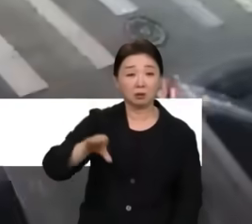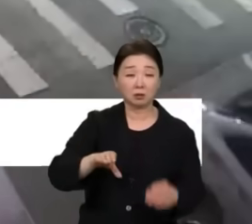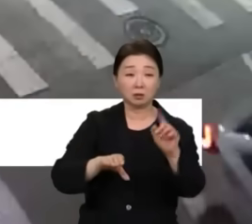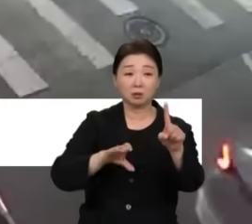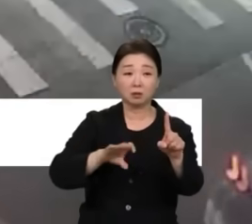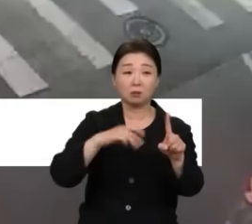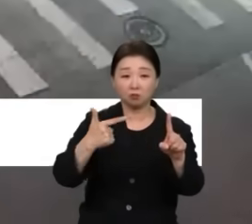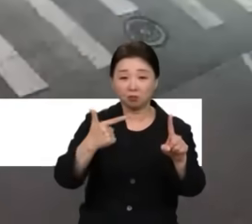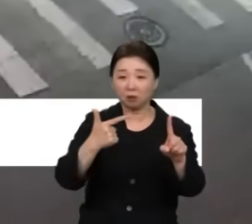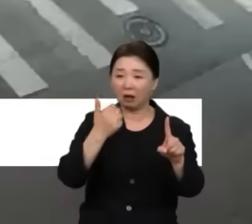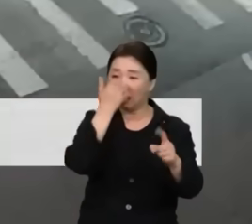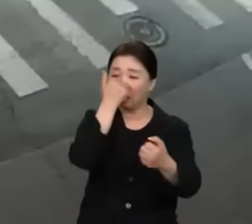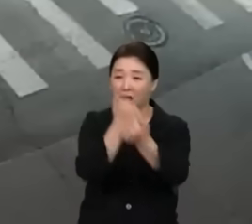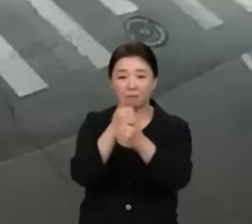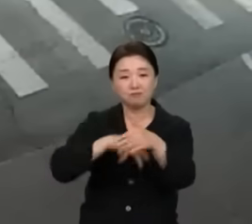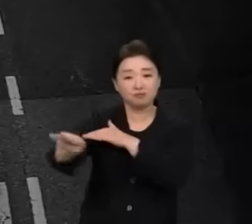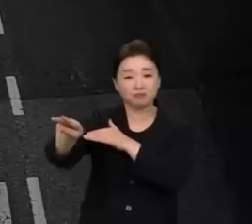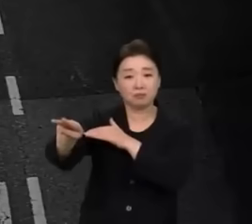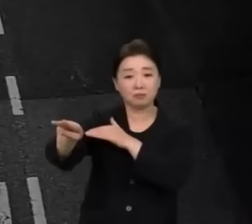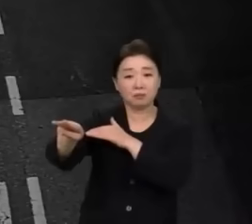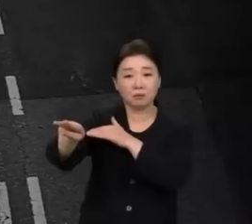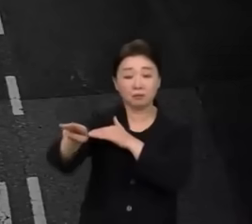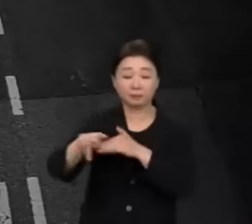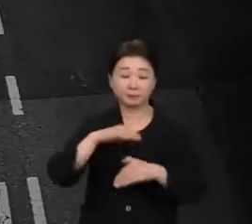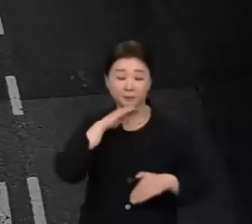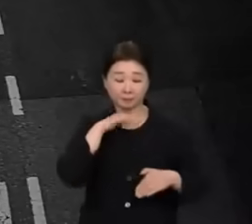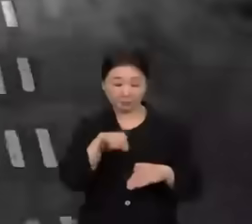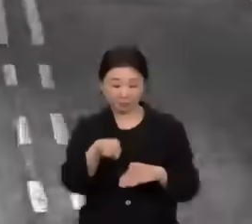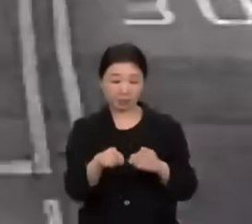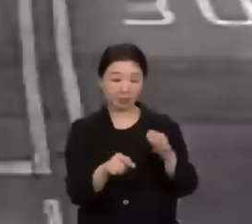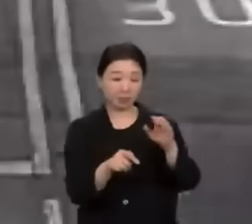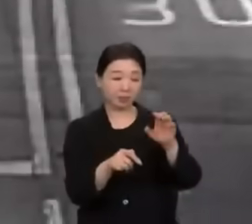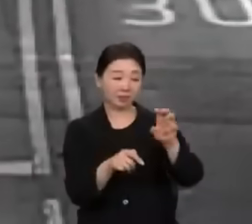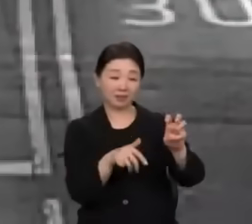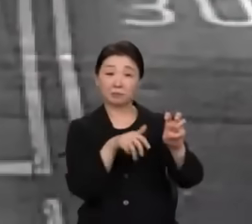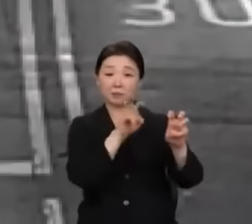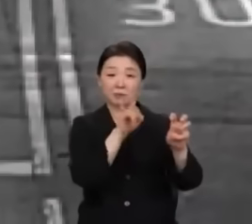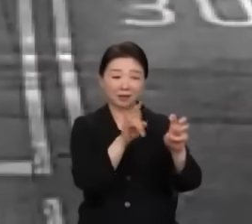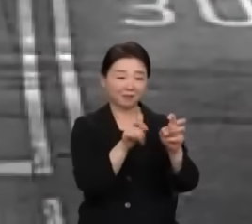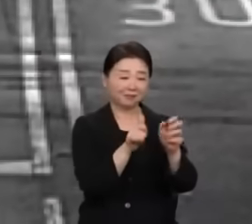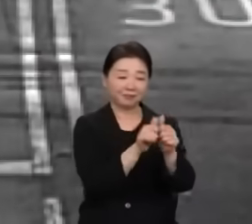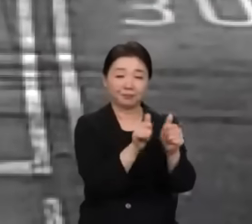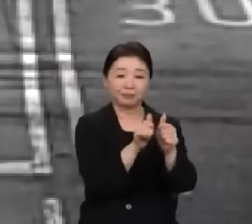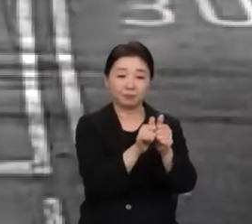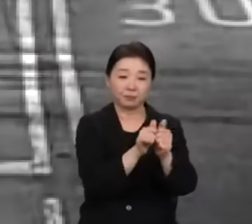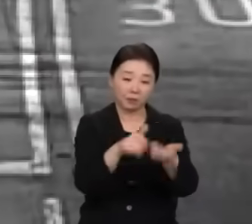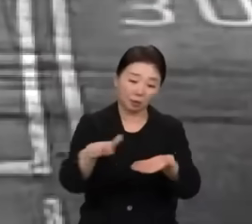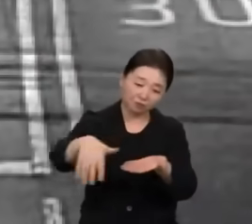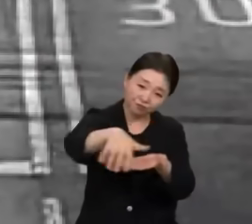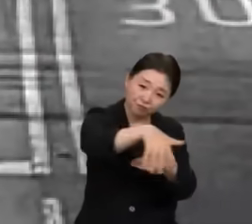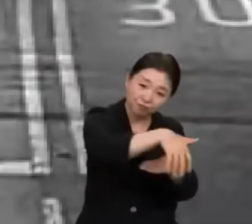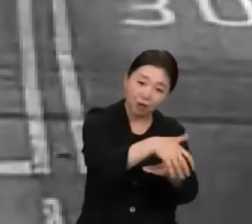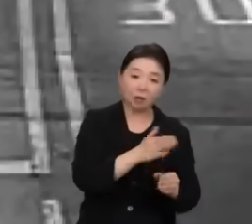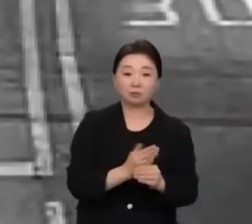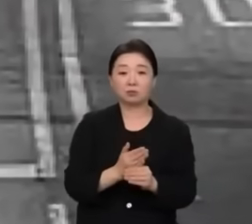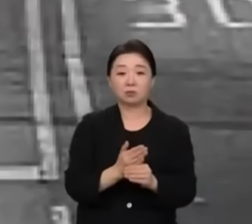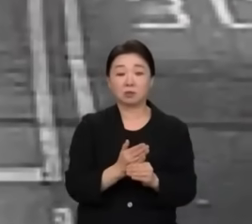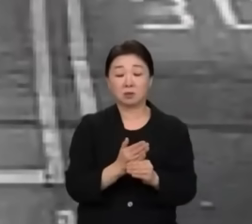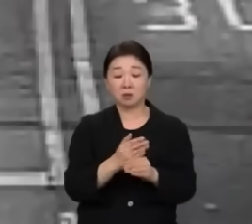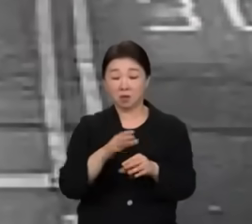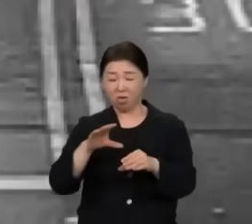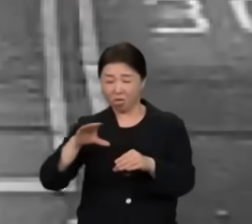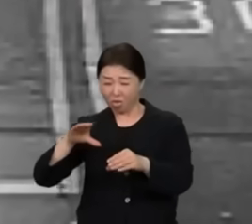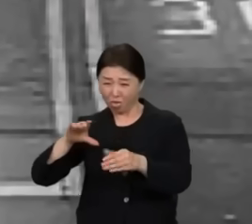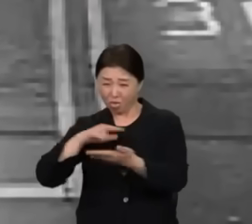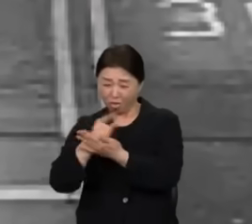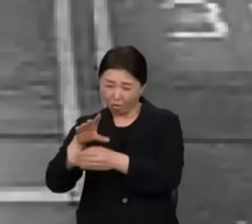1.6km를 도주했습니다. 앞에선 30대 환경미화원이 쓰레기를 수거하고 있었습니다. 속도를 줄이지 않고 달려온